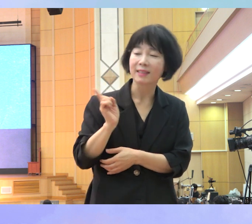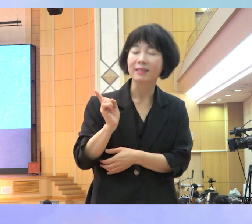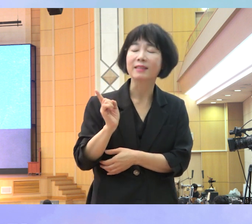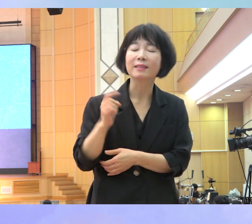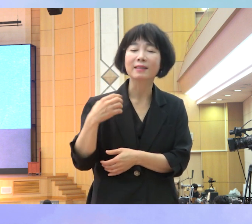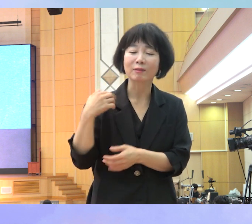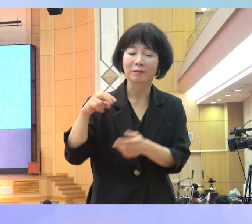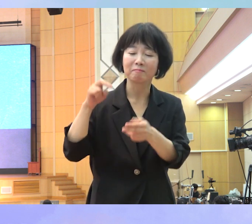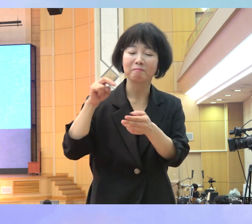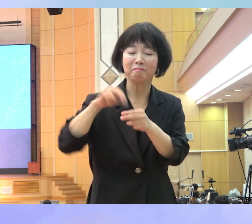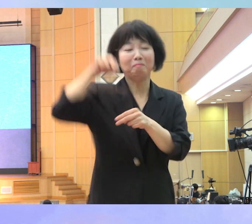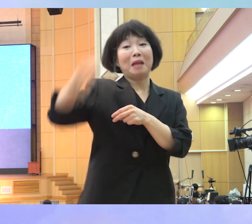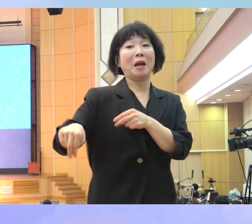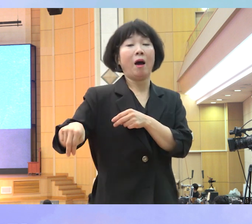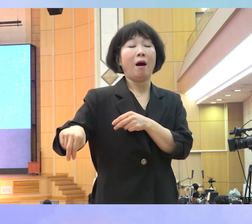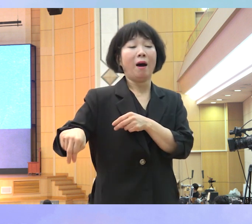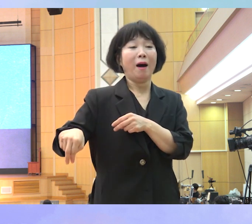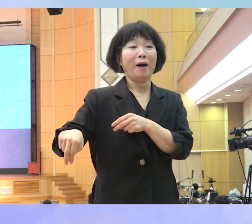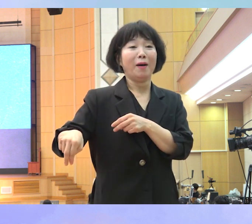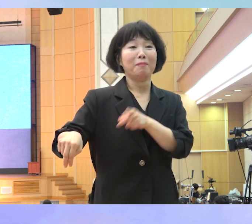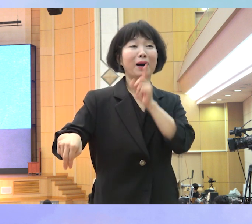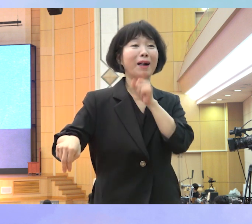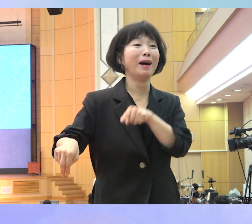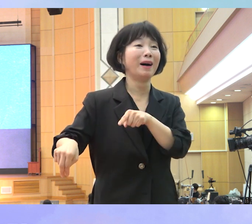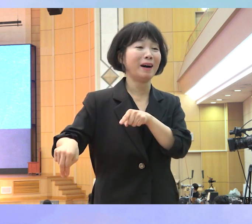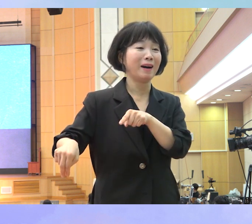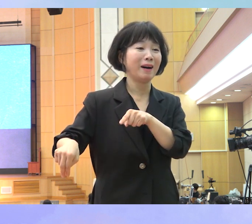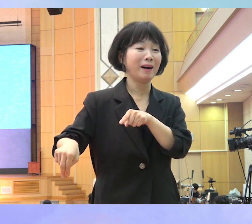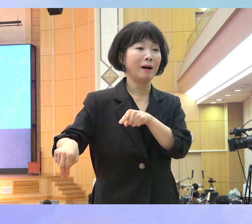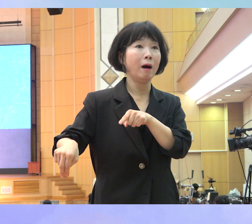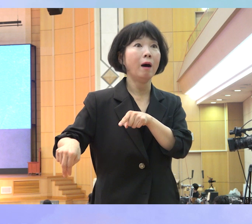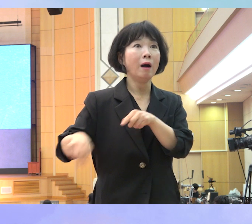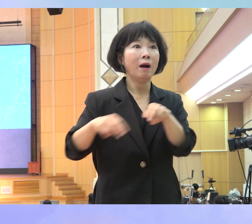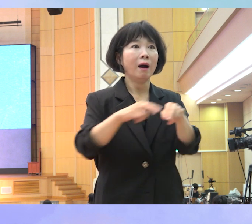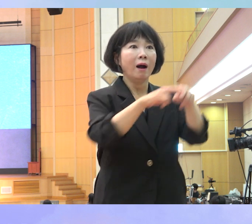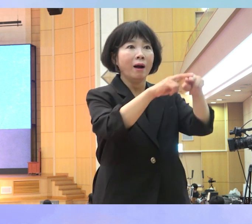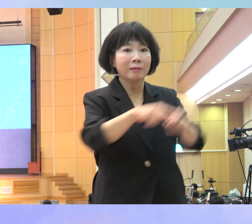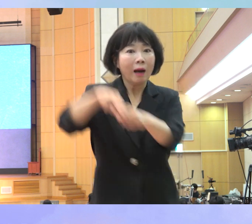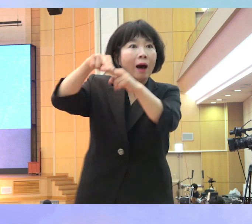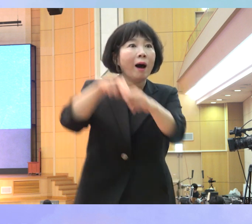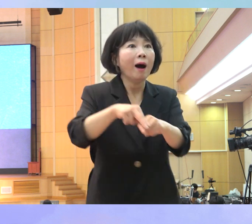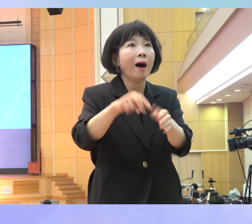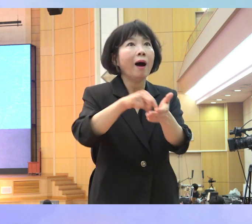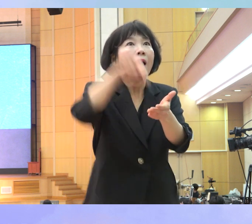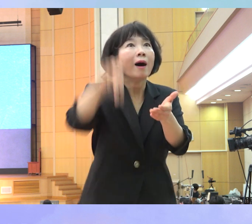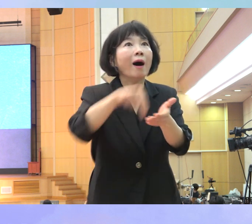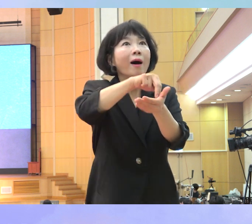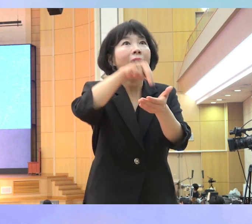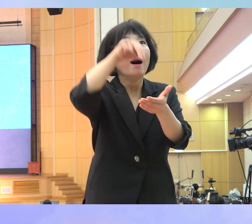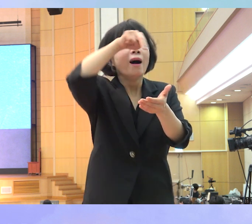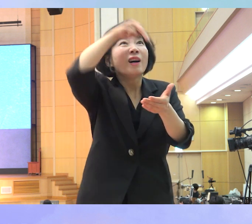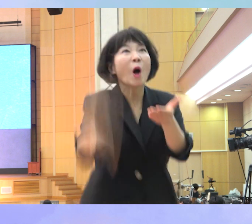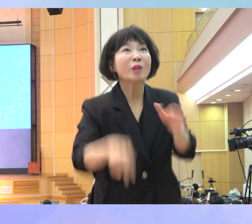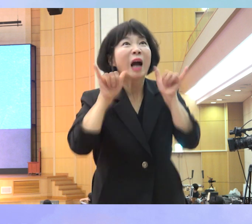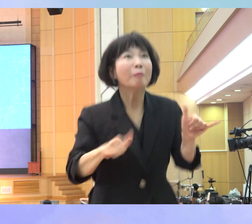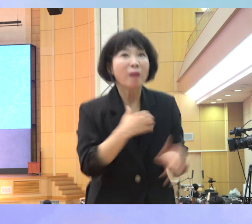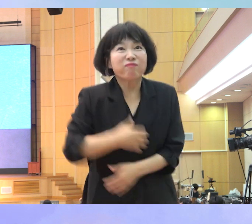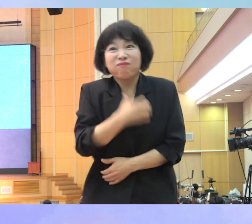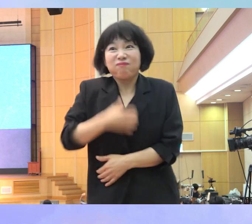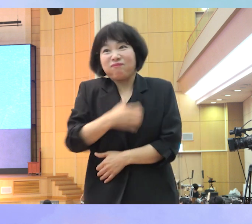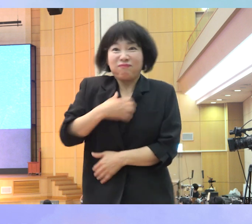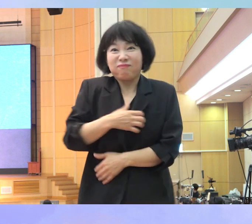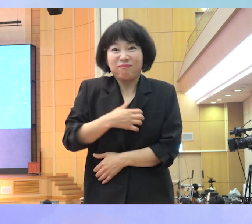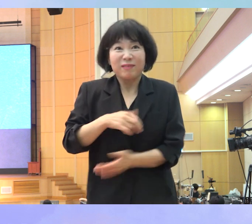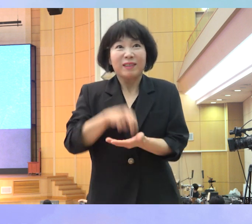그리고 내렸어요. 그랬더니 여기서 떨어지면 어떡하냐는 거야. 자, 떨어지면